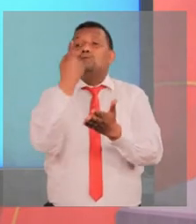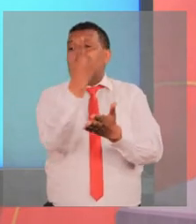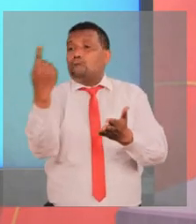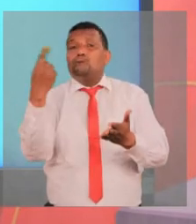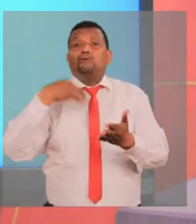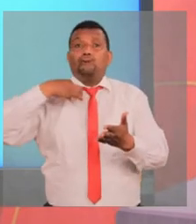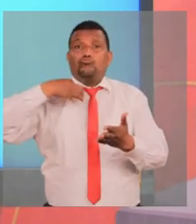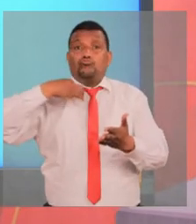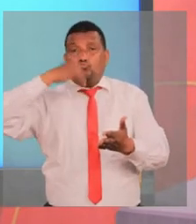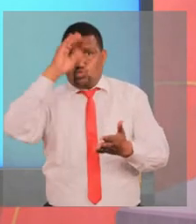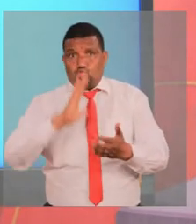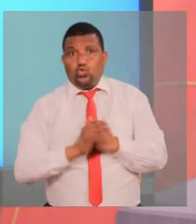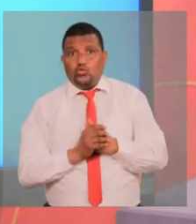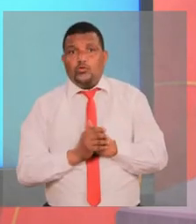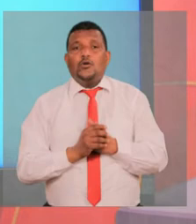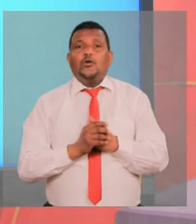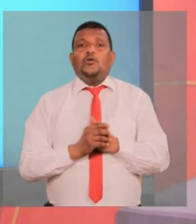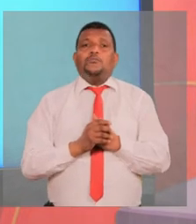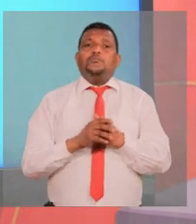सब्सक्राइब